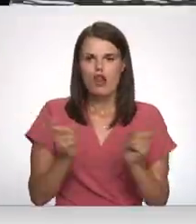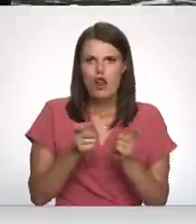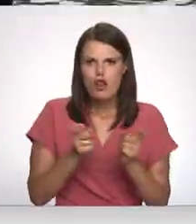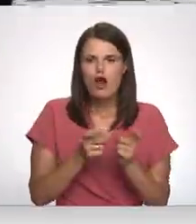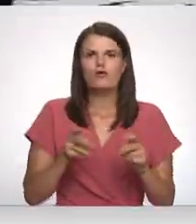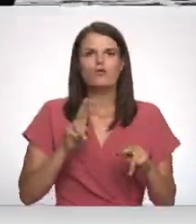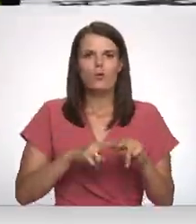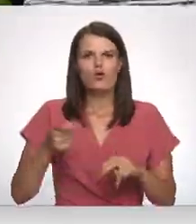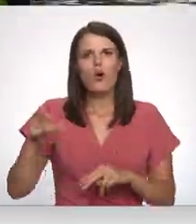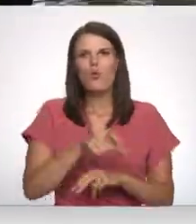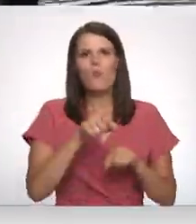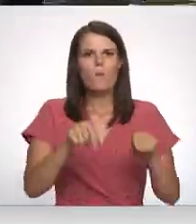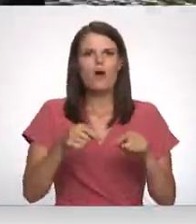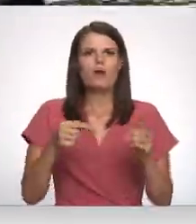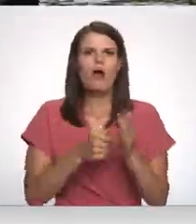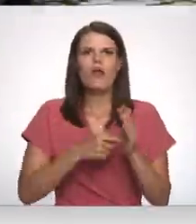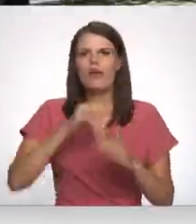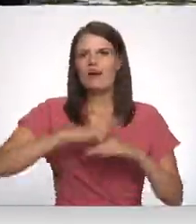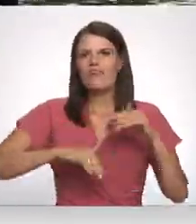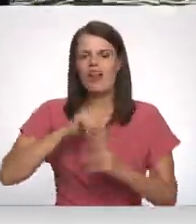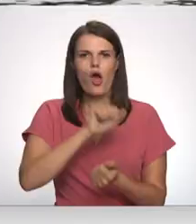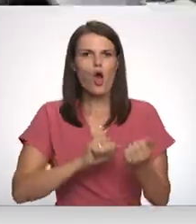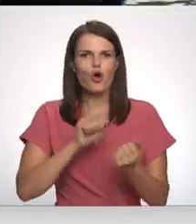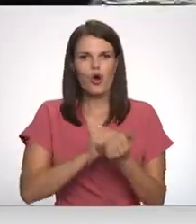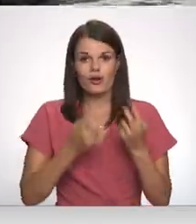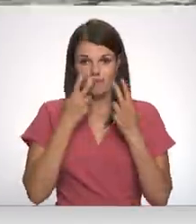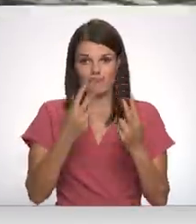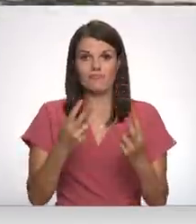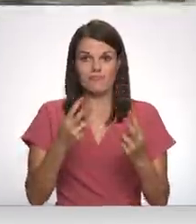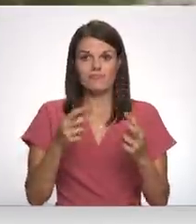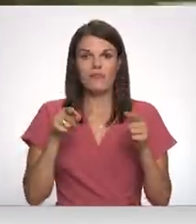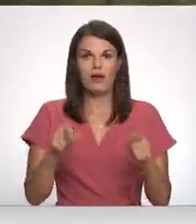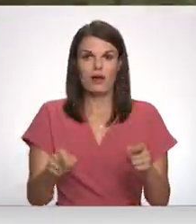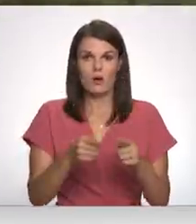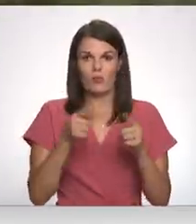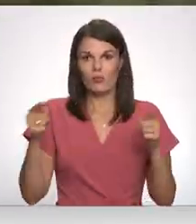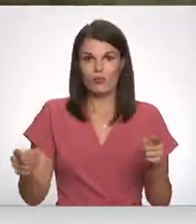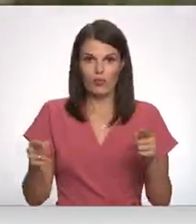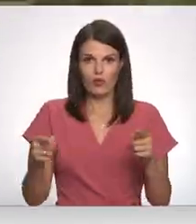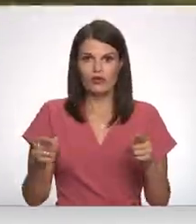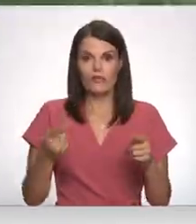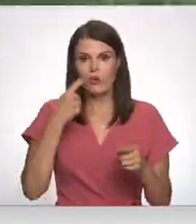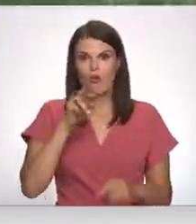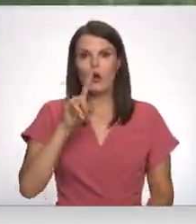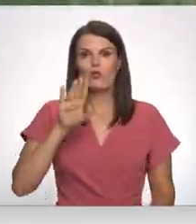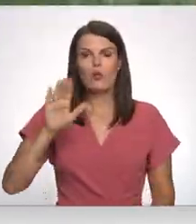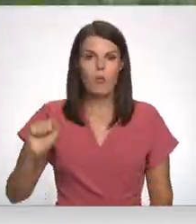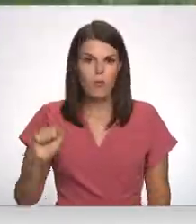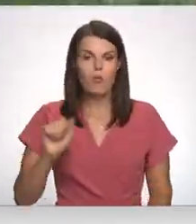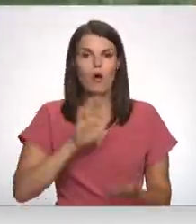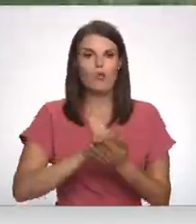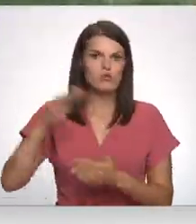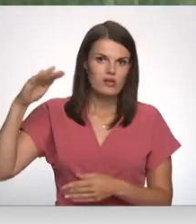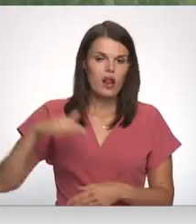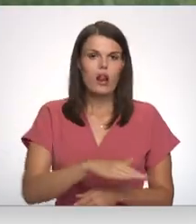arī upes ekoloģiskā kvalitāte. Mēs redzam, ka šajā produktīvākajā posmā, faktiski no Rumbas uz